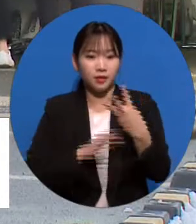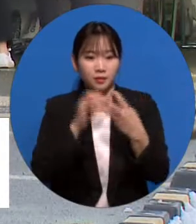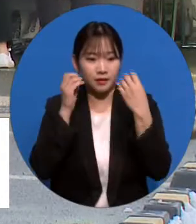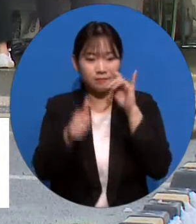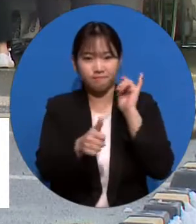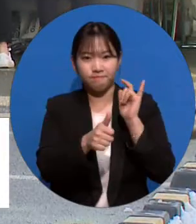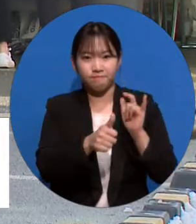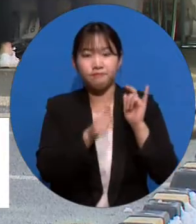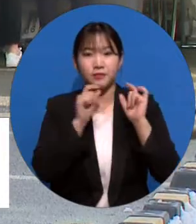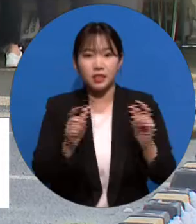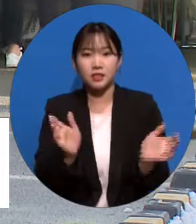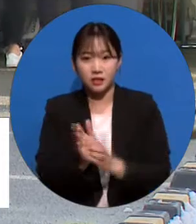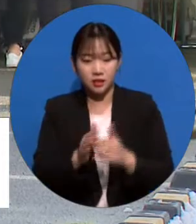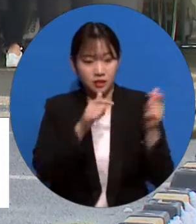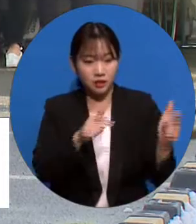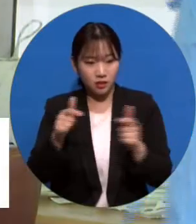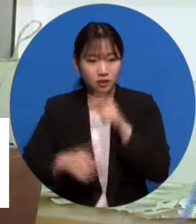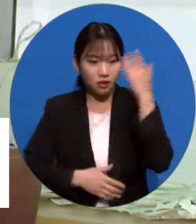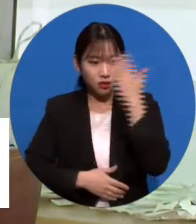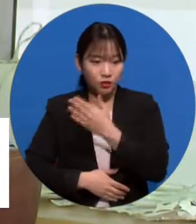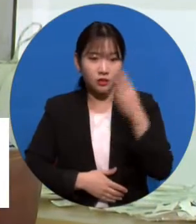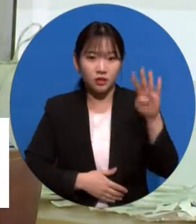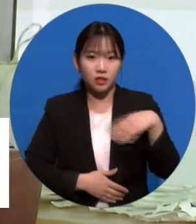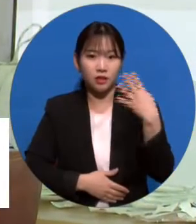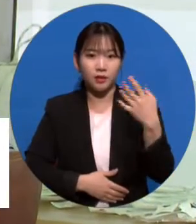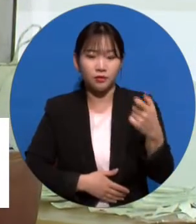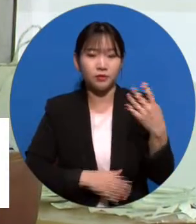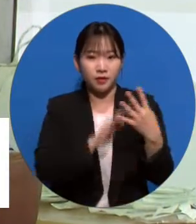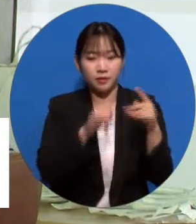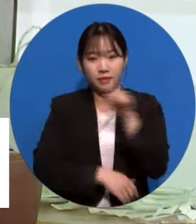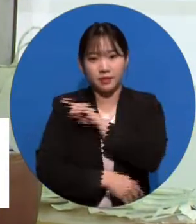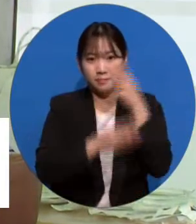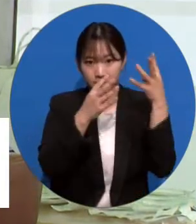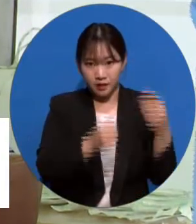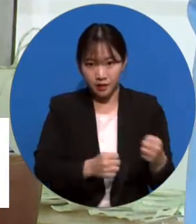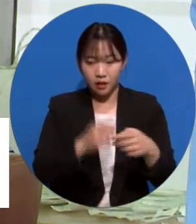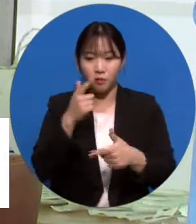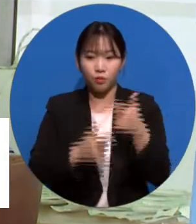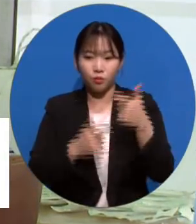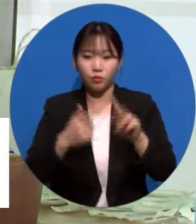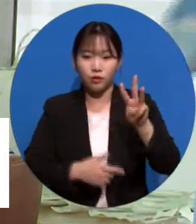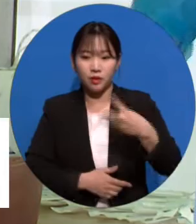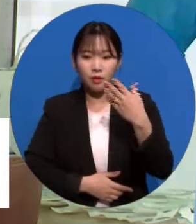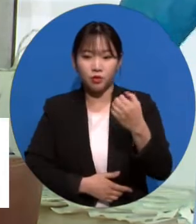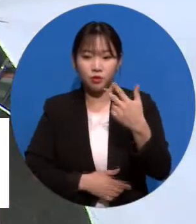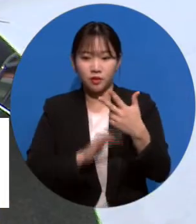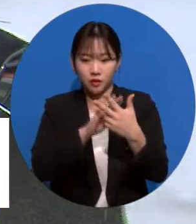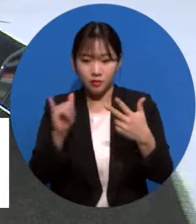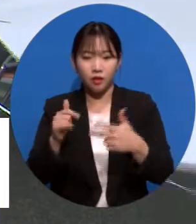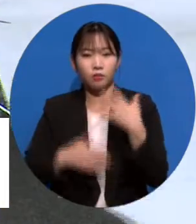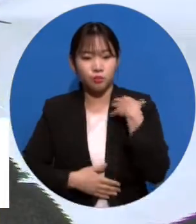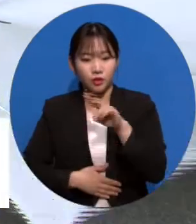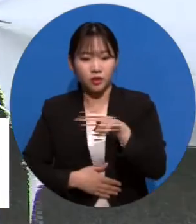신규로 확진됐으며 지역별로는 여수가 464명으로 가장 많았고 목포 397명,